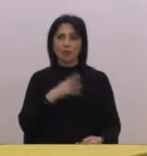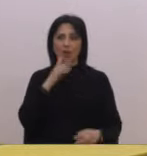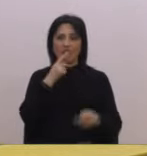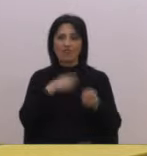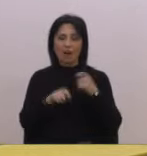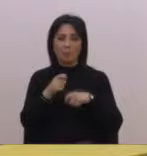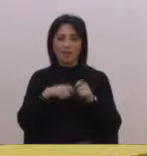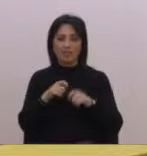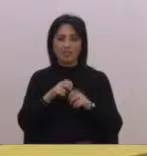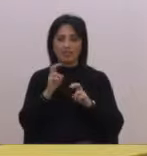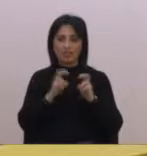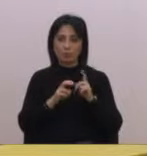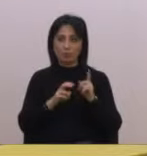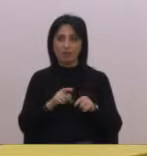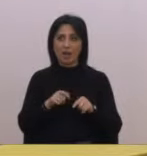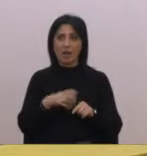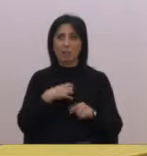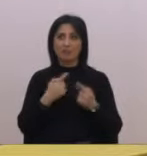ფარმაცევტული ინდუსტრია და აქ